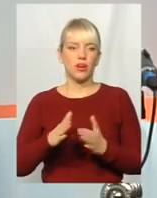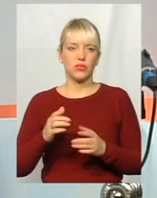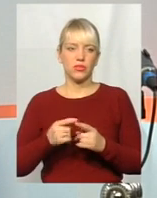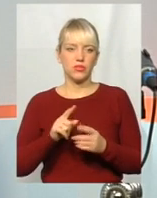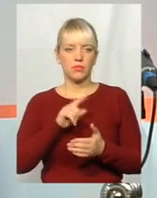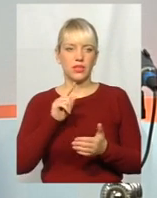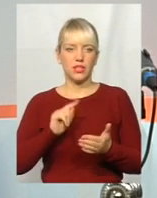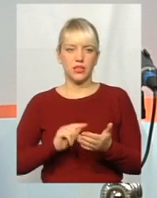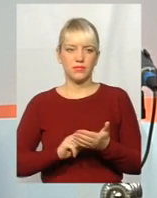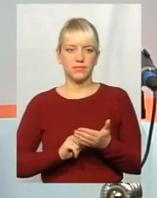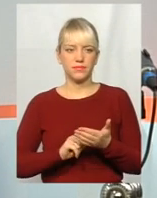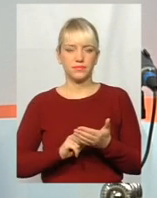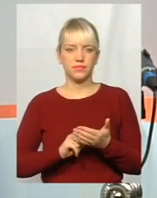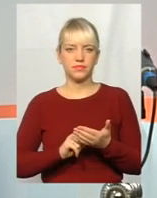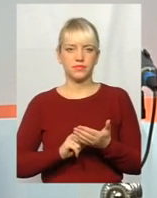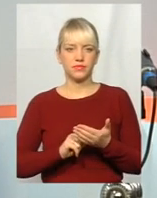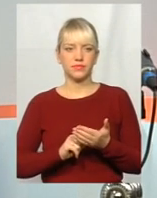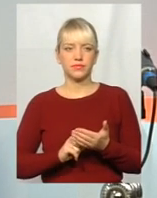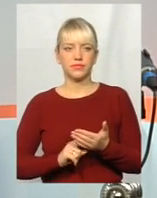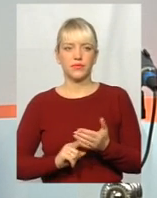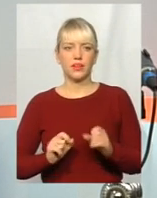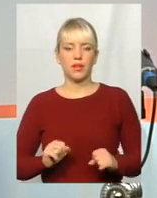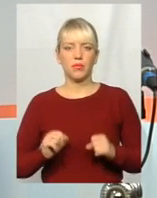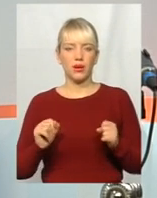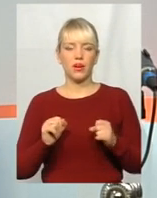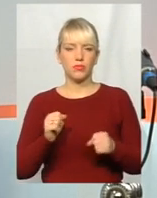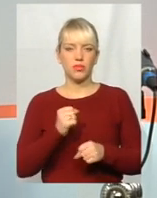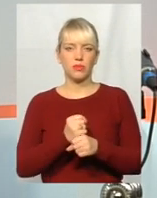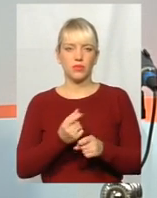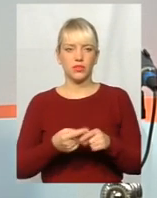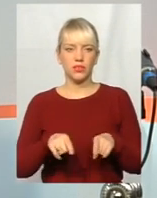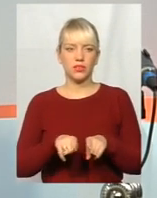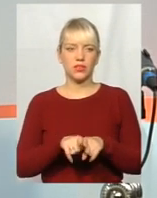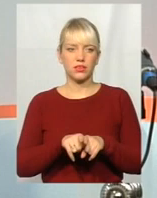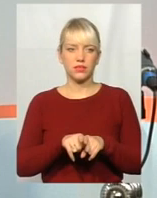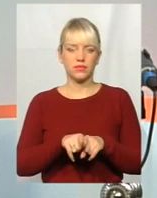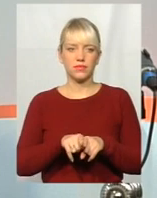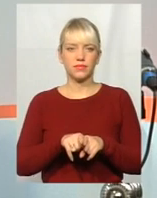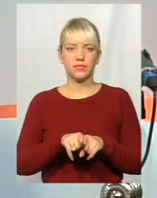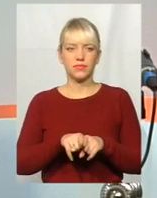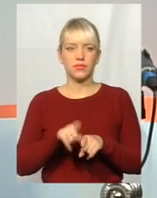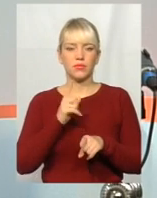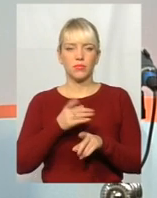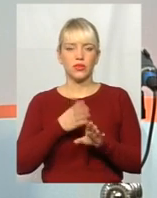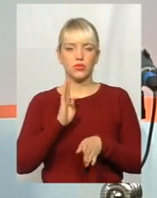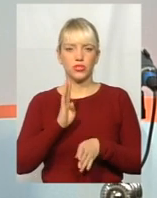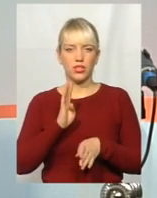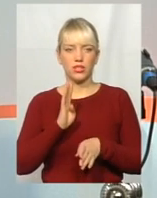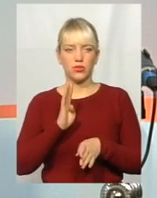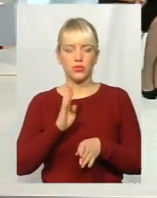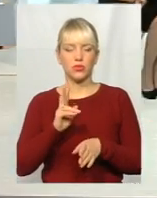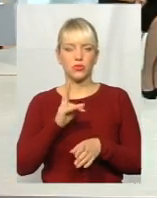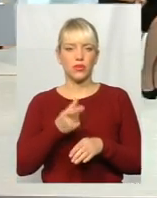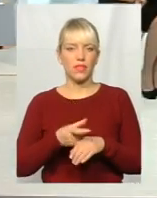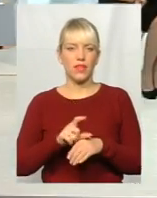питання. Намагаємося робити так, щоб найгірше приведення в стан, в першу чергу. Або